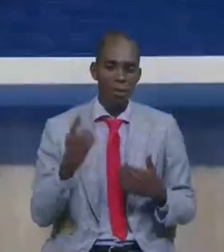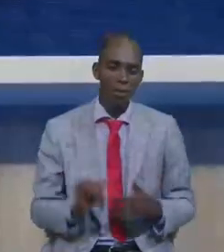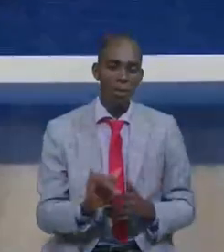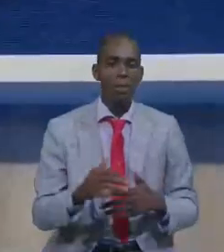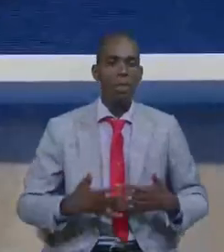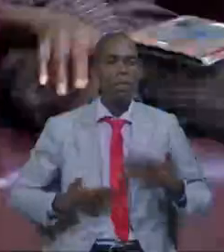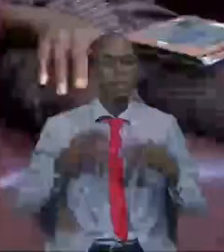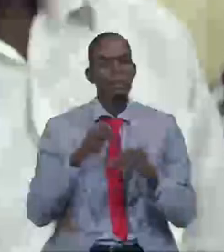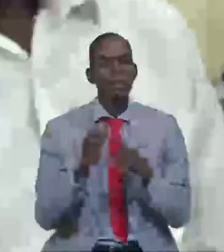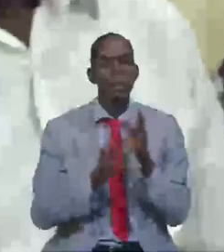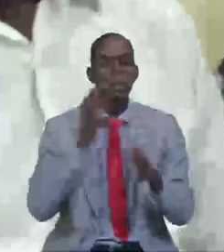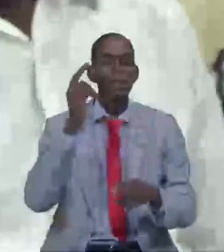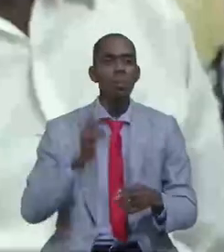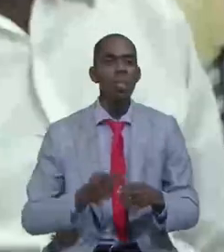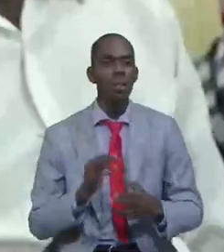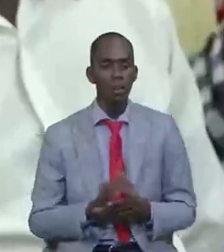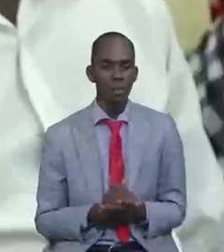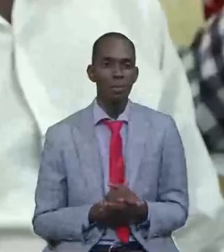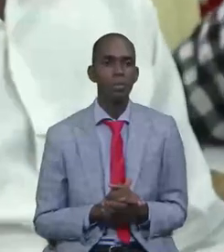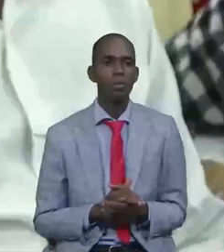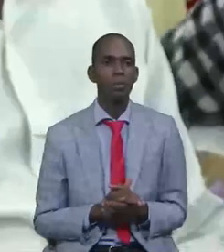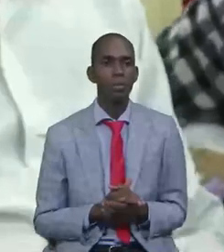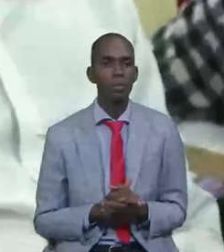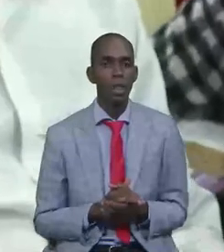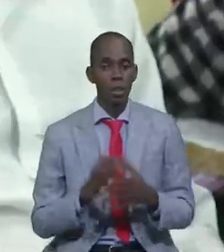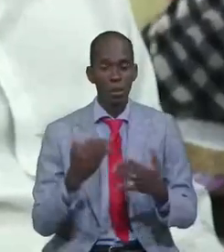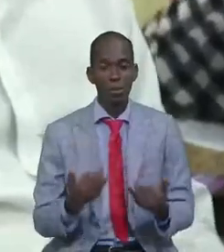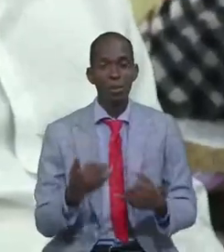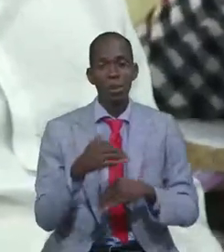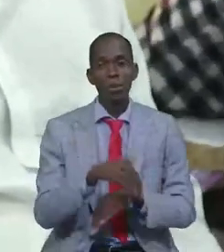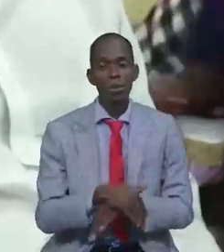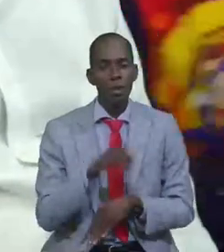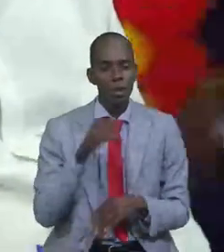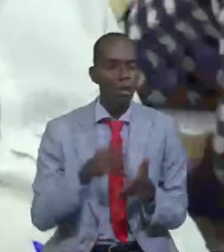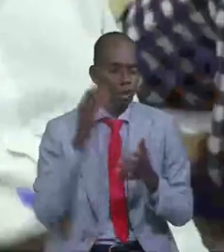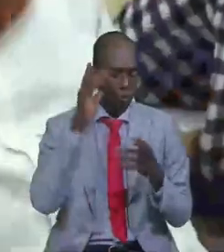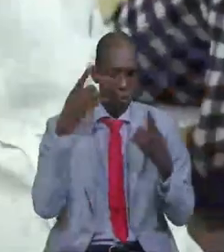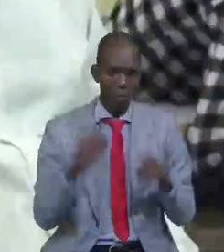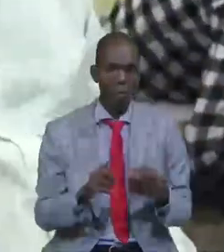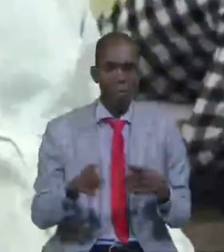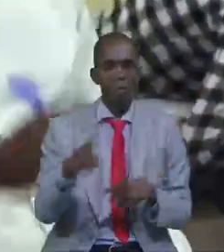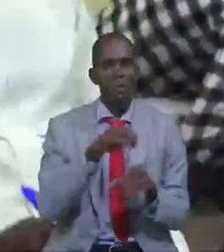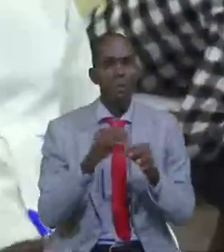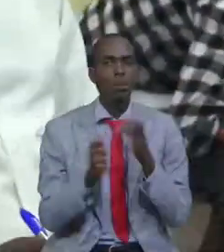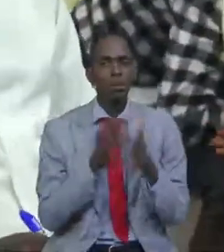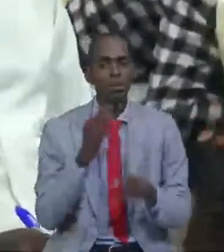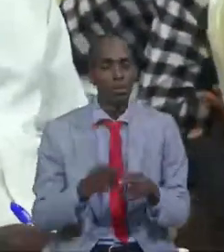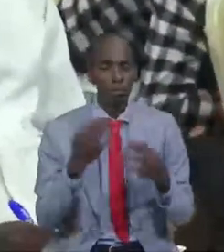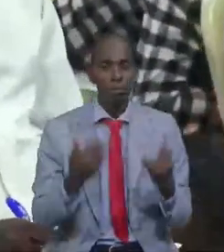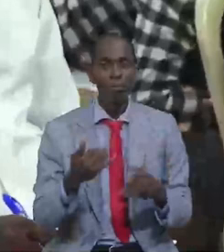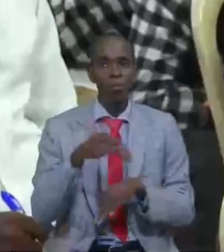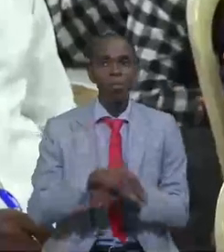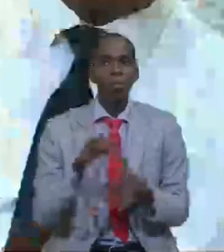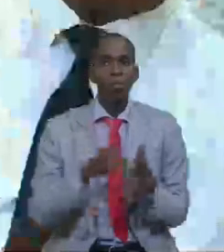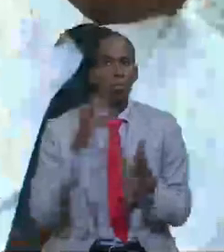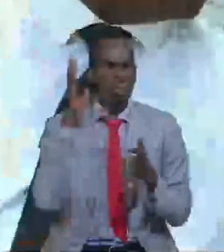de Jésus. Ce soir, ça va arriver. Ce soir, ça viendra, ça